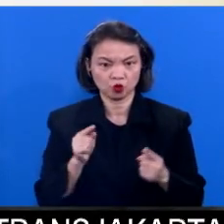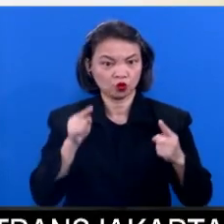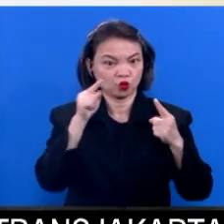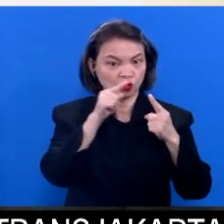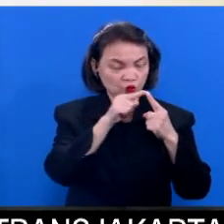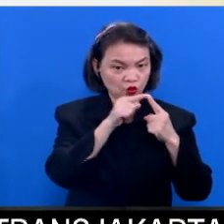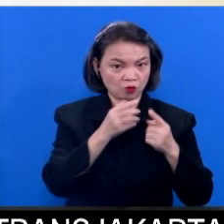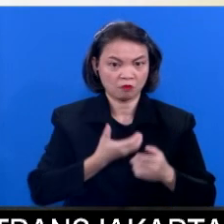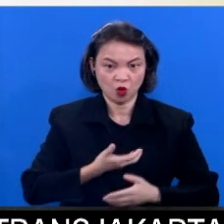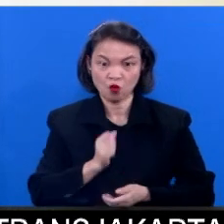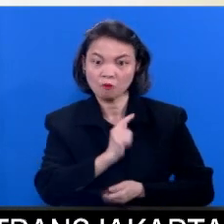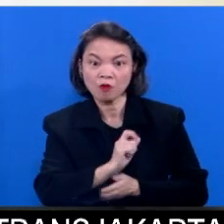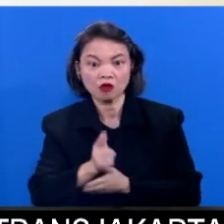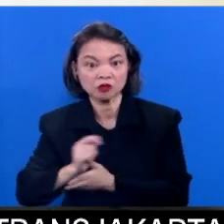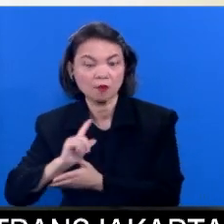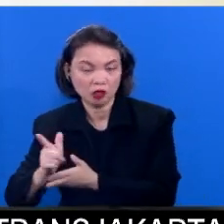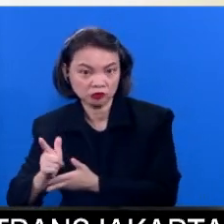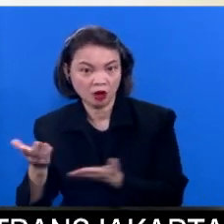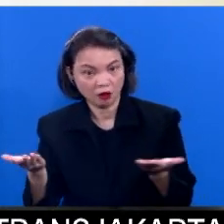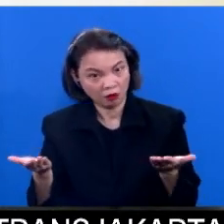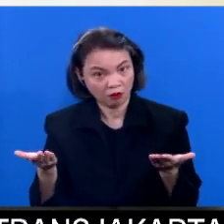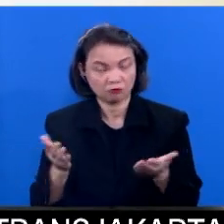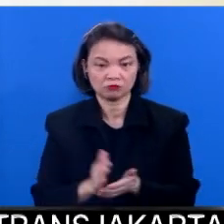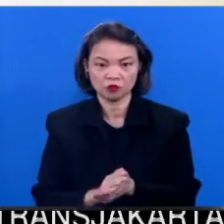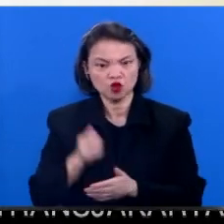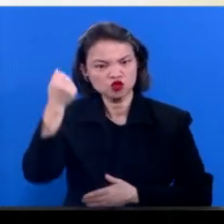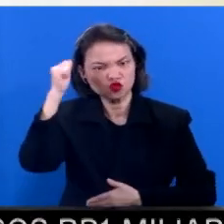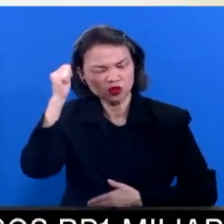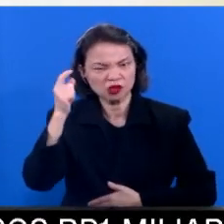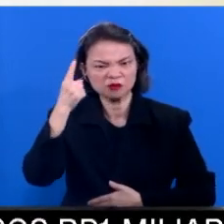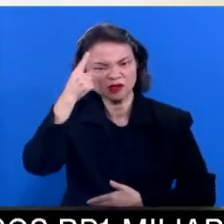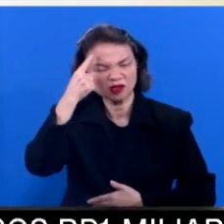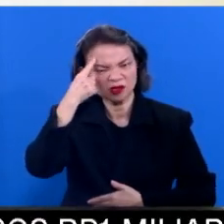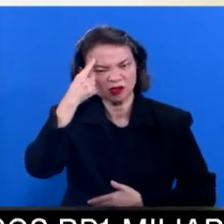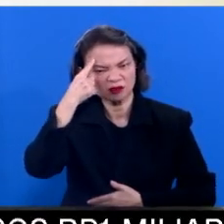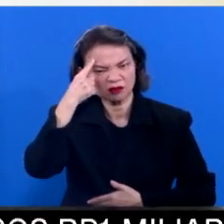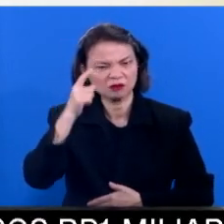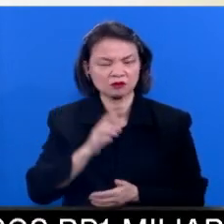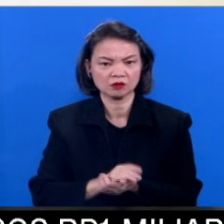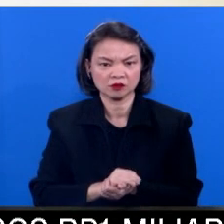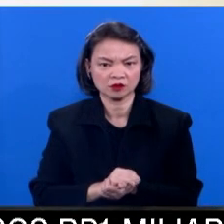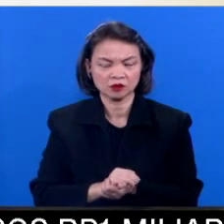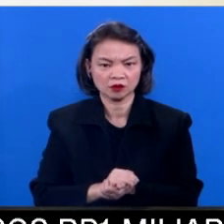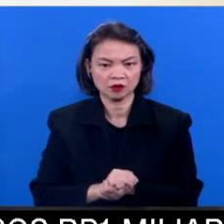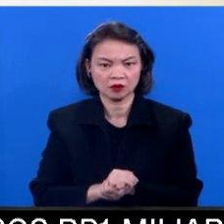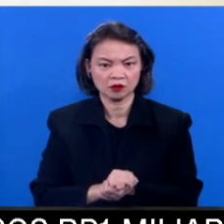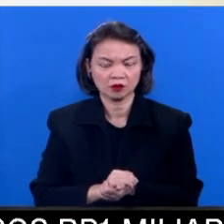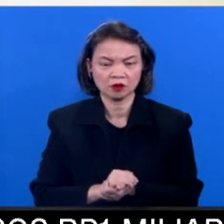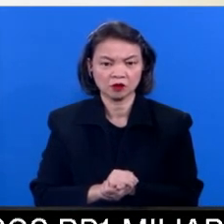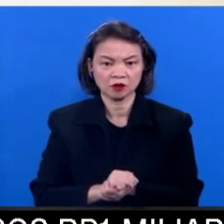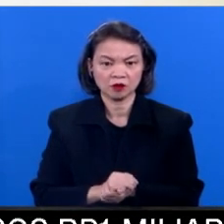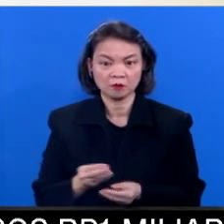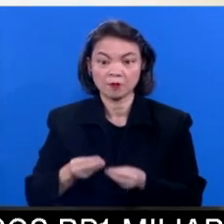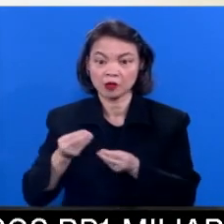konsumtif, tentu kan tidak ada sulit dibayangkan istilahnya untuk memberikan pengembalian dalam tempo